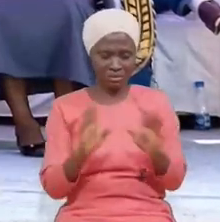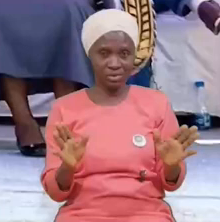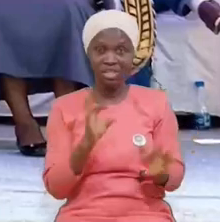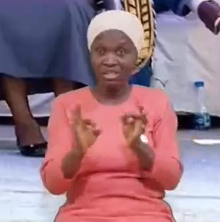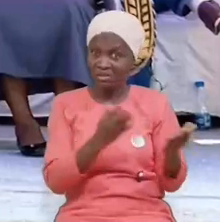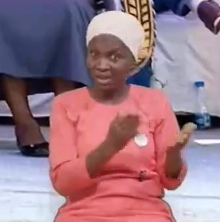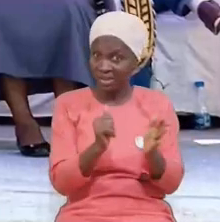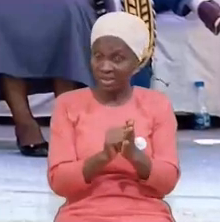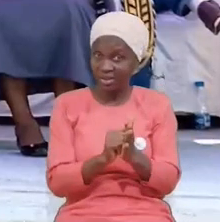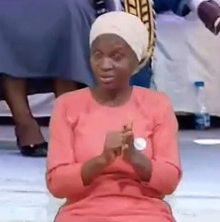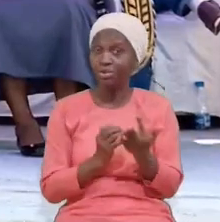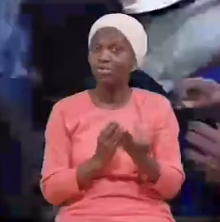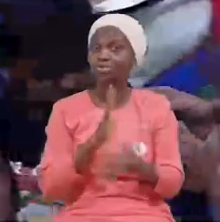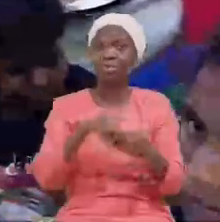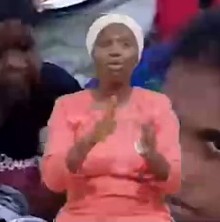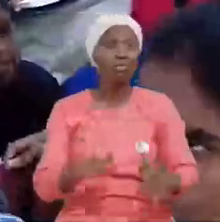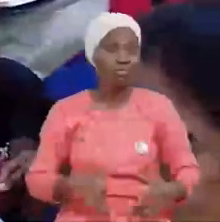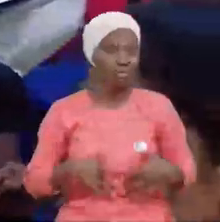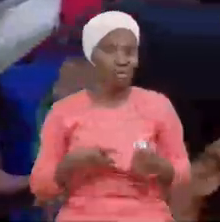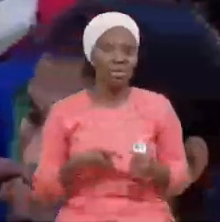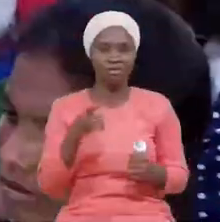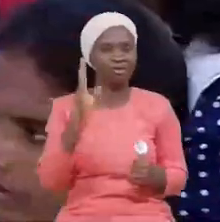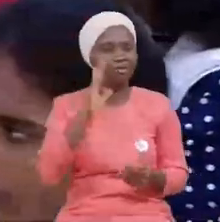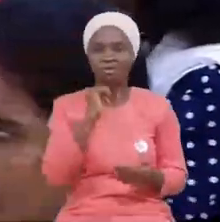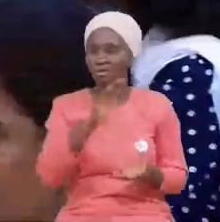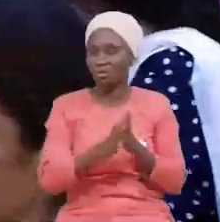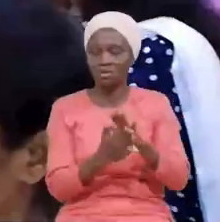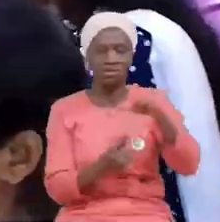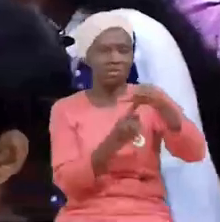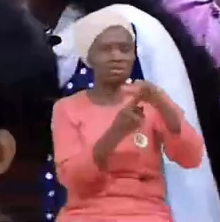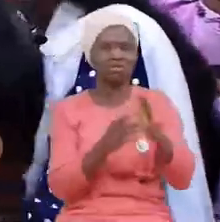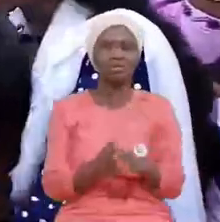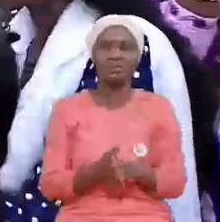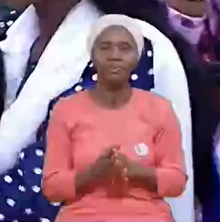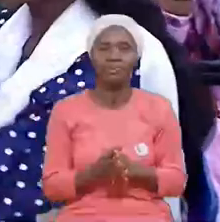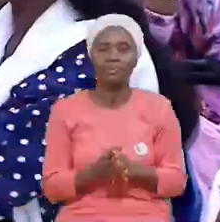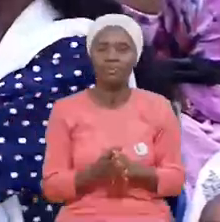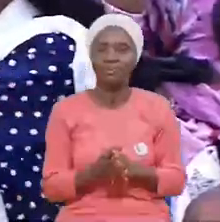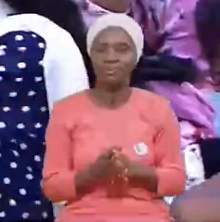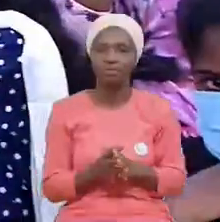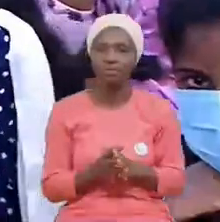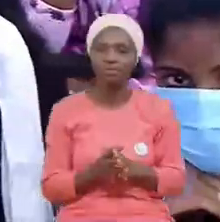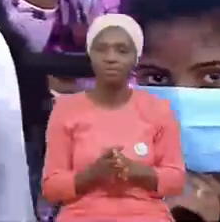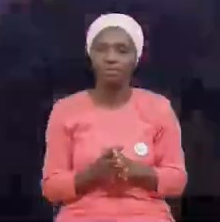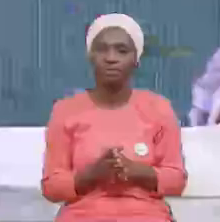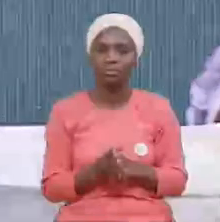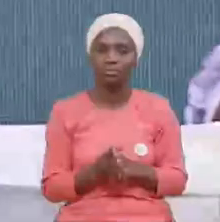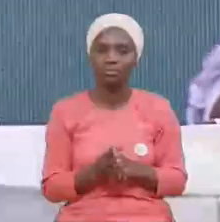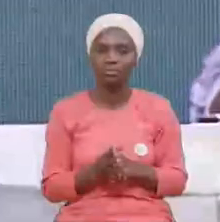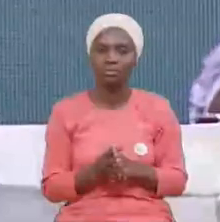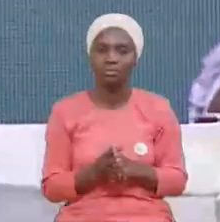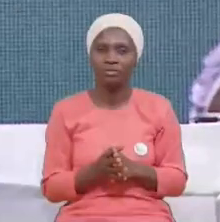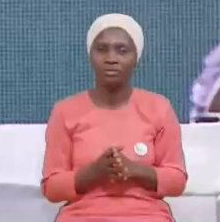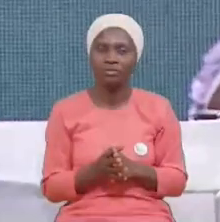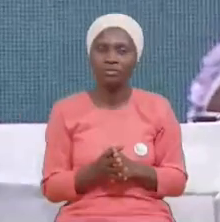Et un enseignant te dit, ah, toi, tu ne vas rien devenir. Si tu intériorises ça et tu te répètes cette parole à tout